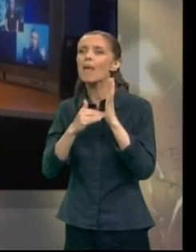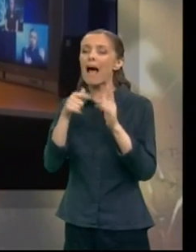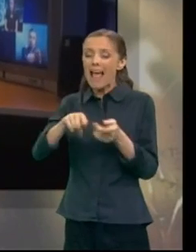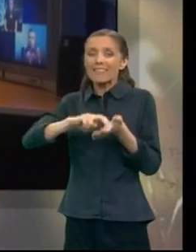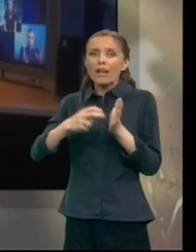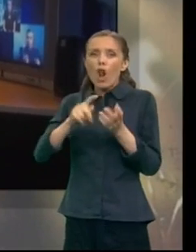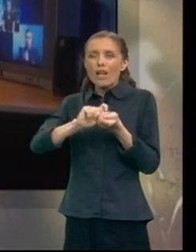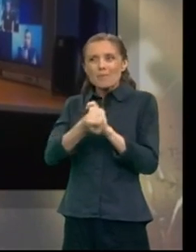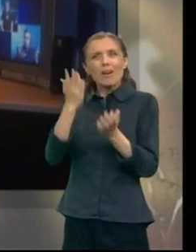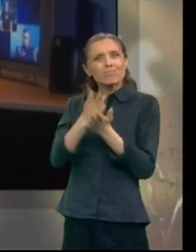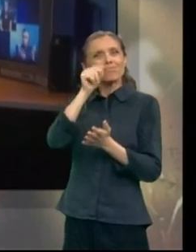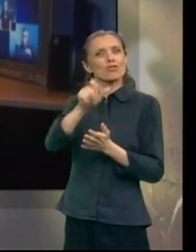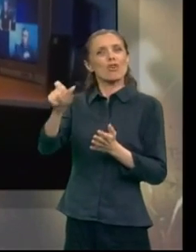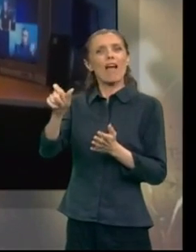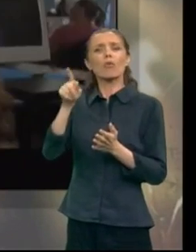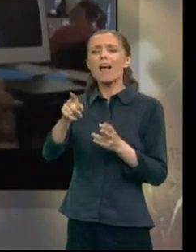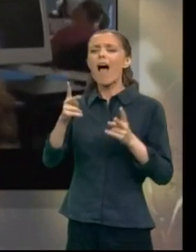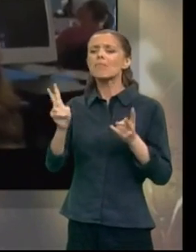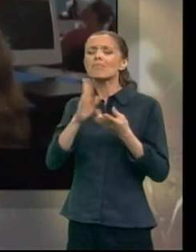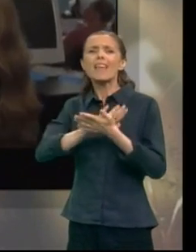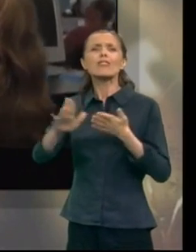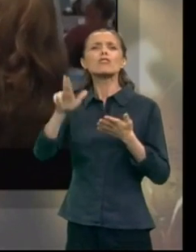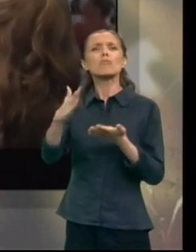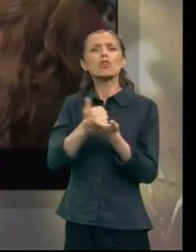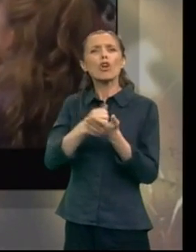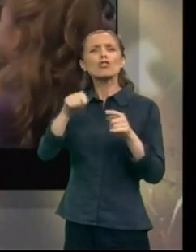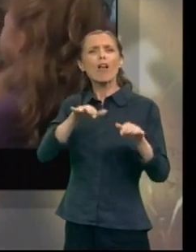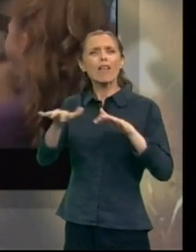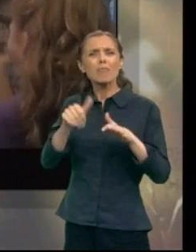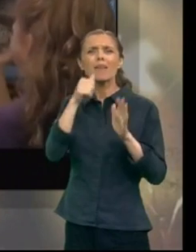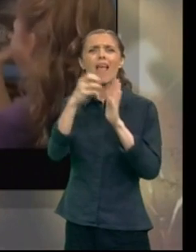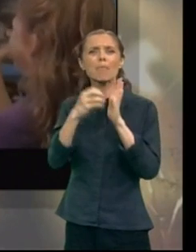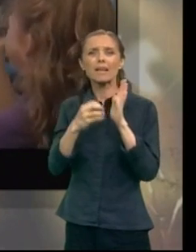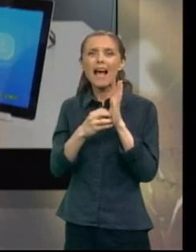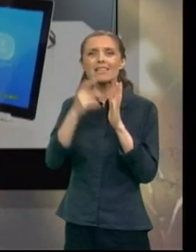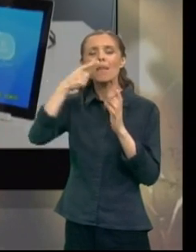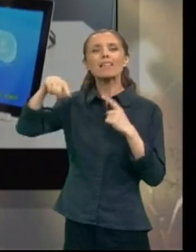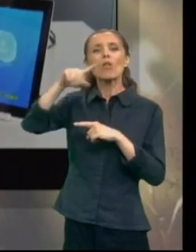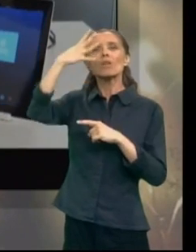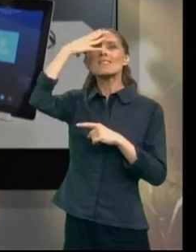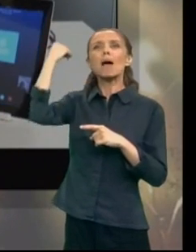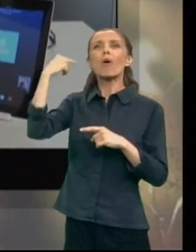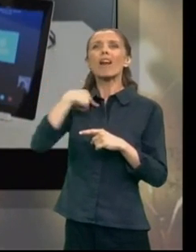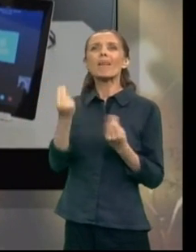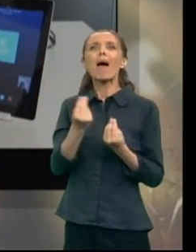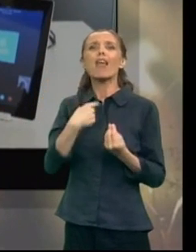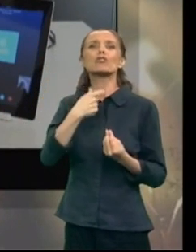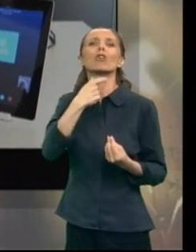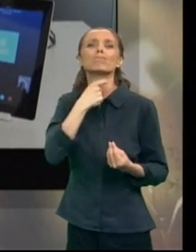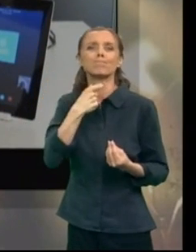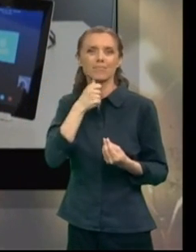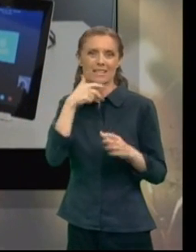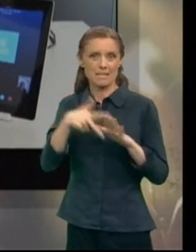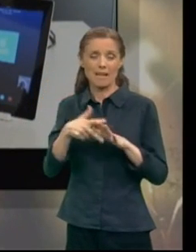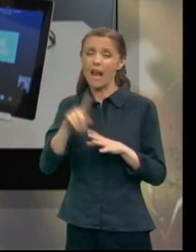jednostavnim korišćenjem najrazličitijih programa i aplikacija pomalo zaboravi na sva ograničenja ili smetnje. Ne treba zaboraviti